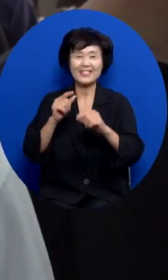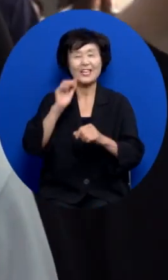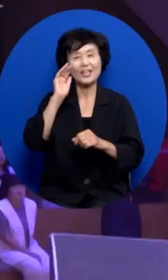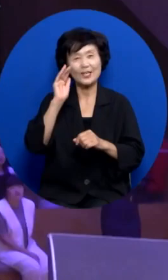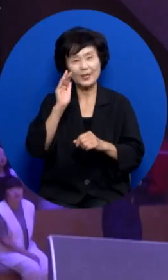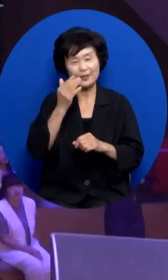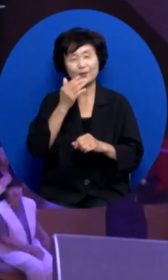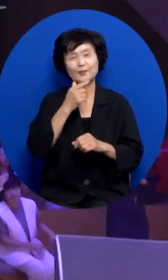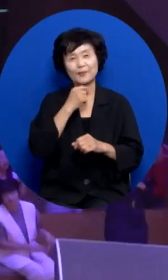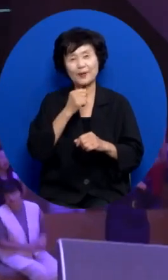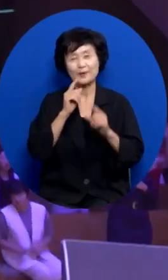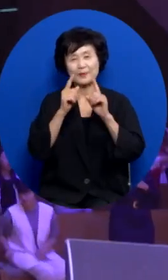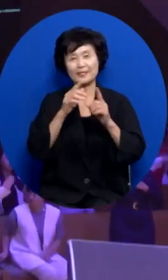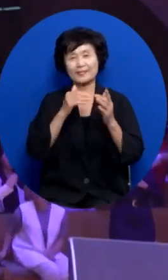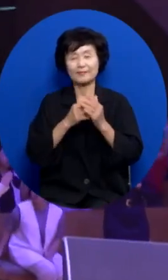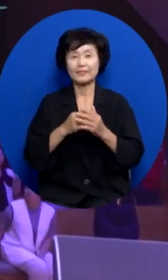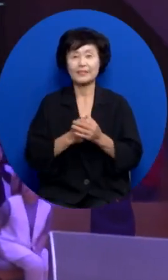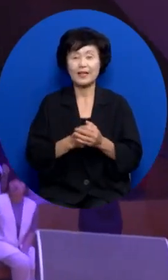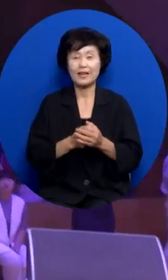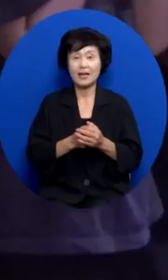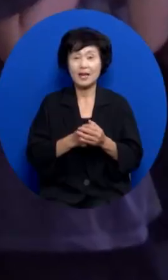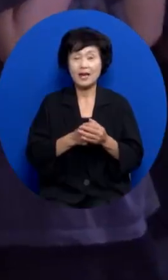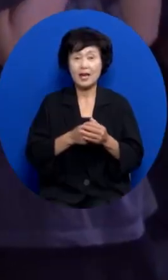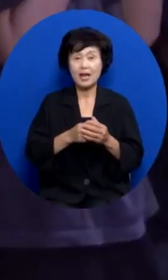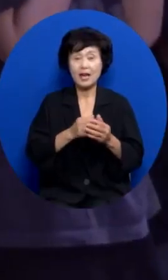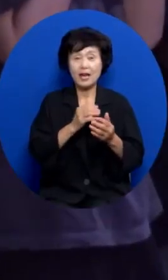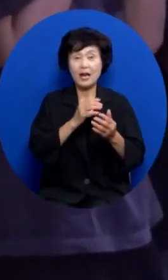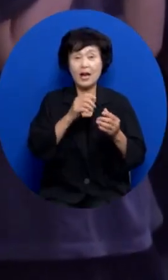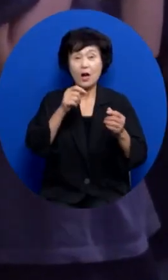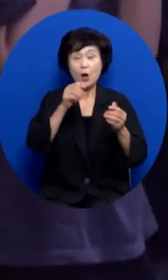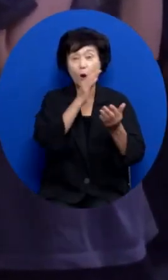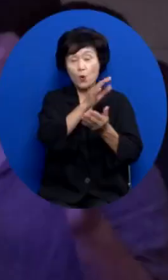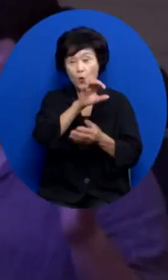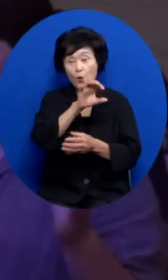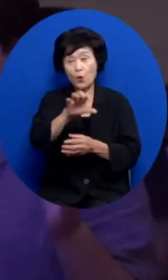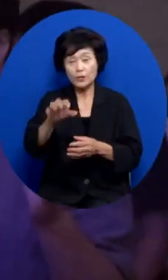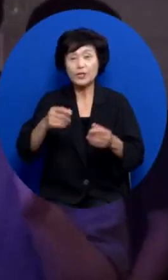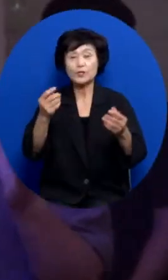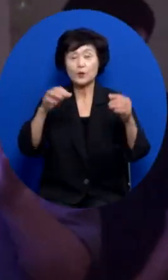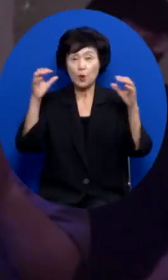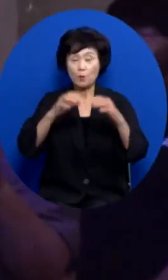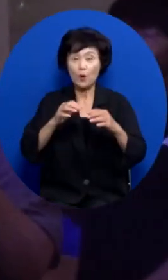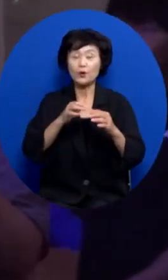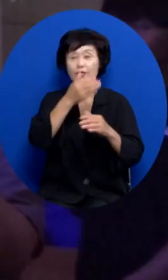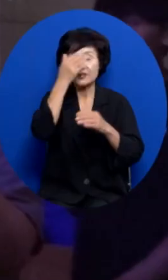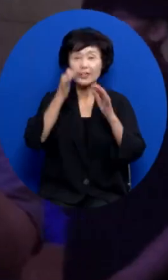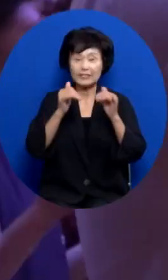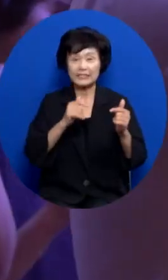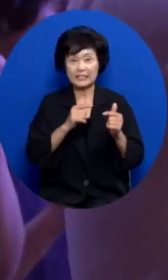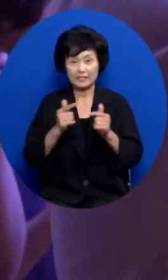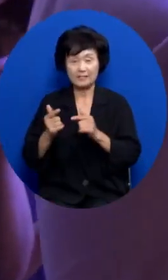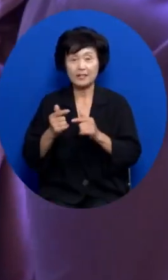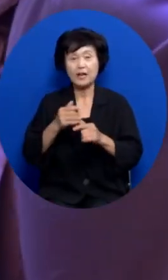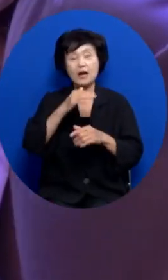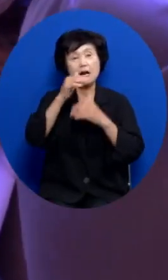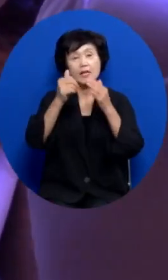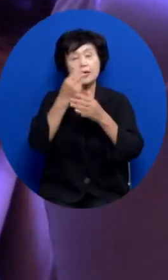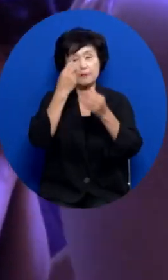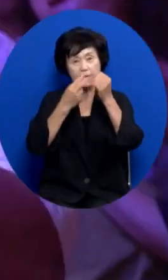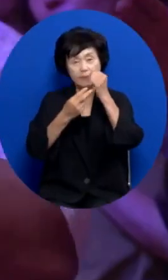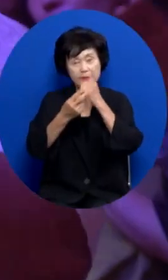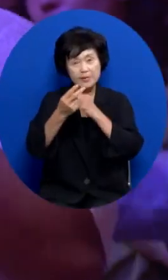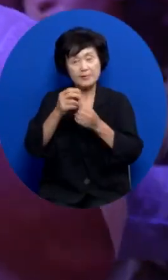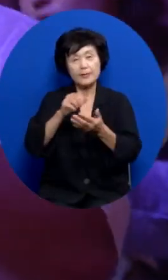되었습니다. 중부권 각지에서 모인 청년들, 25세 청년 아디가 복음을 전했듯 하나님의 비전을 마음에